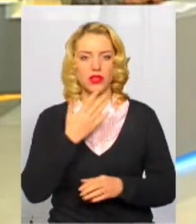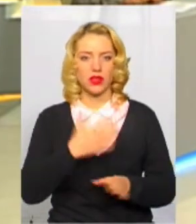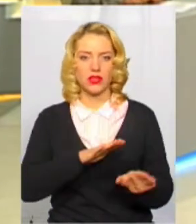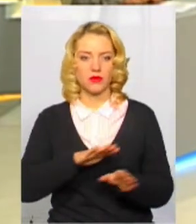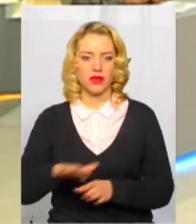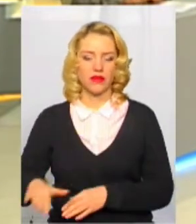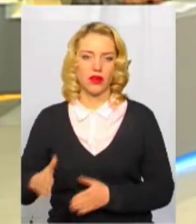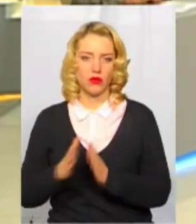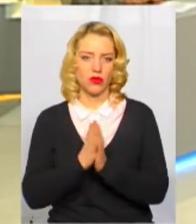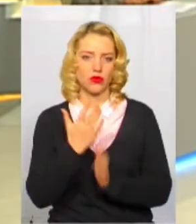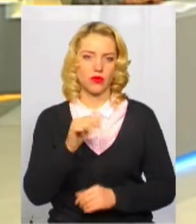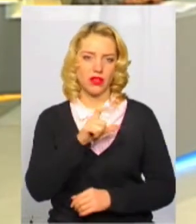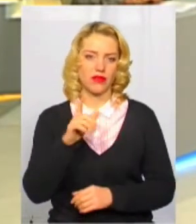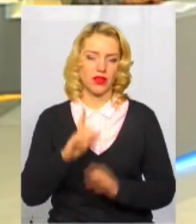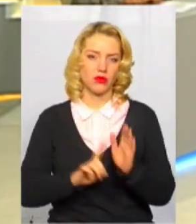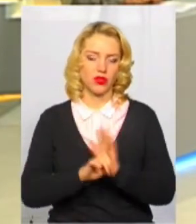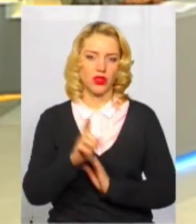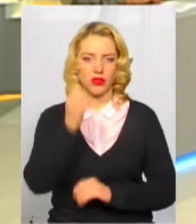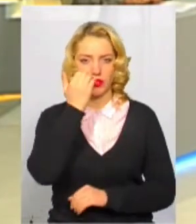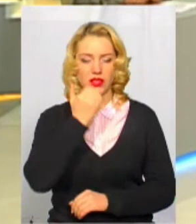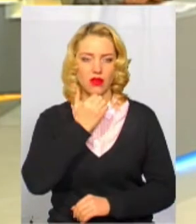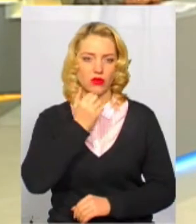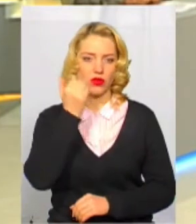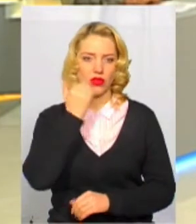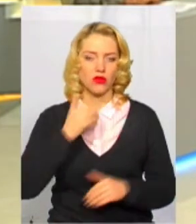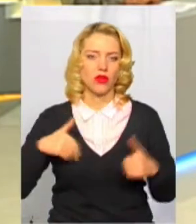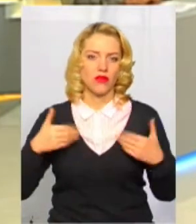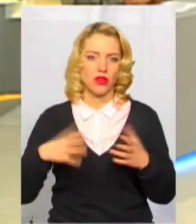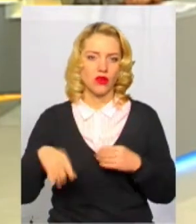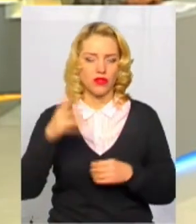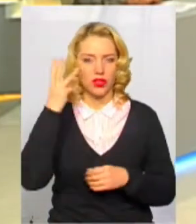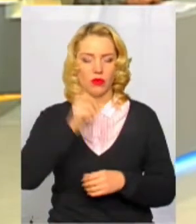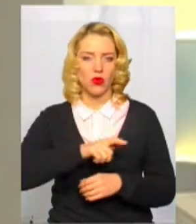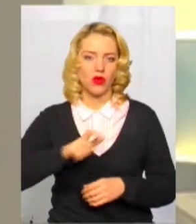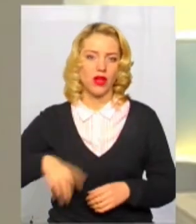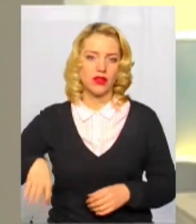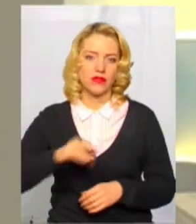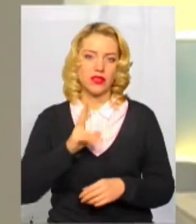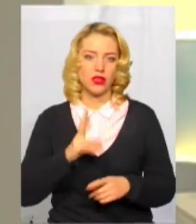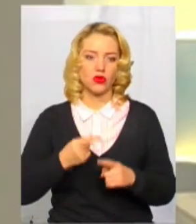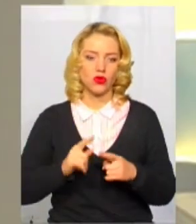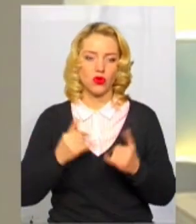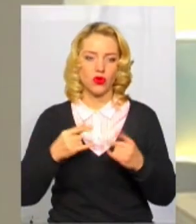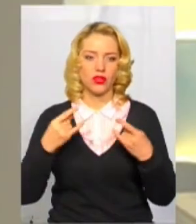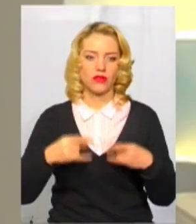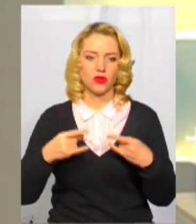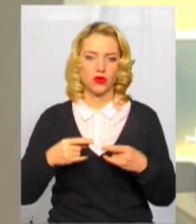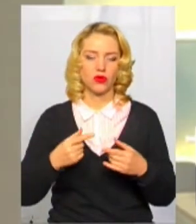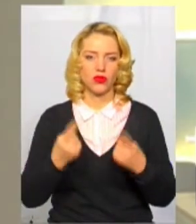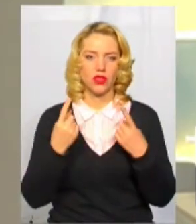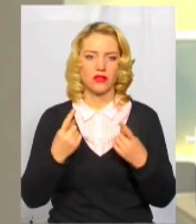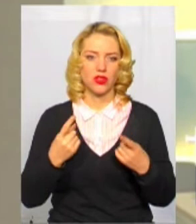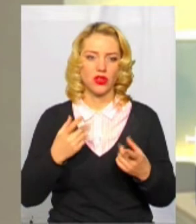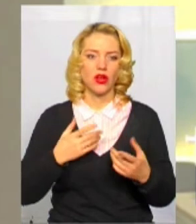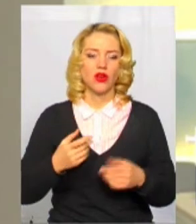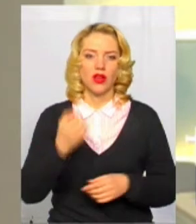спливає. Прошу, 5 хвилин починається. Дякую. Дякую. Вітаю всіх подолян, вітаю всіх, хто сьогодні в студії. Надзвичайно дякую